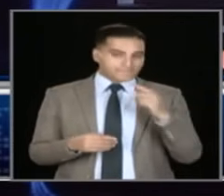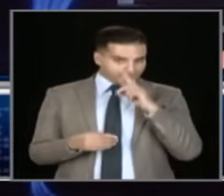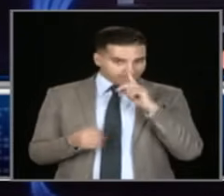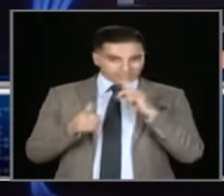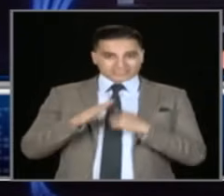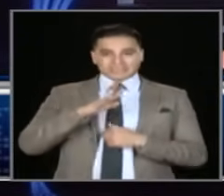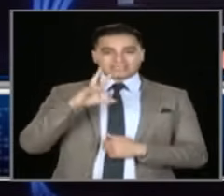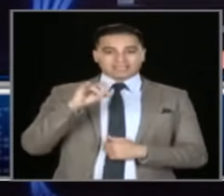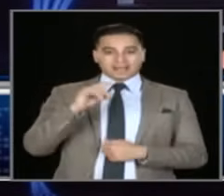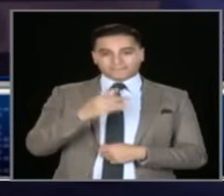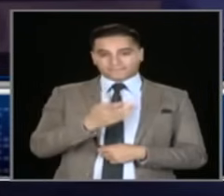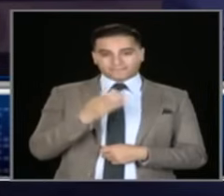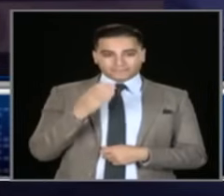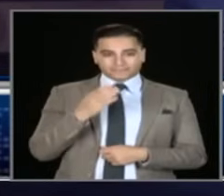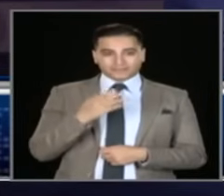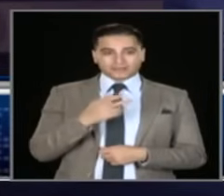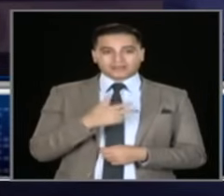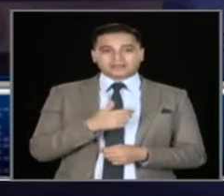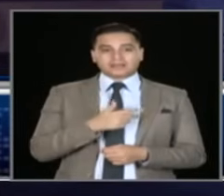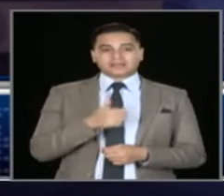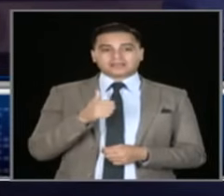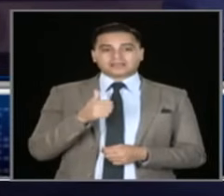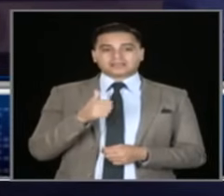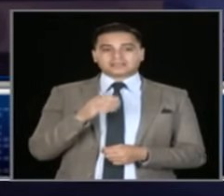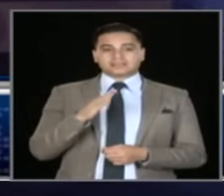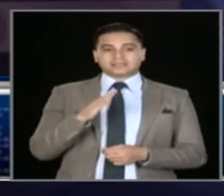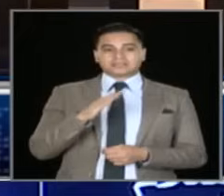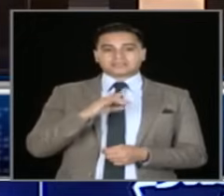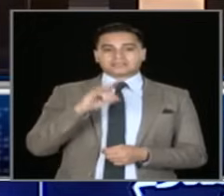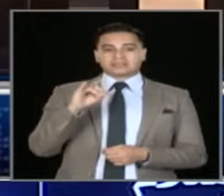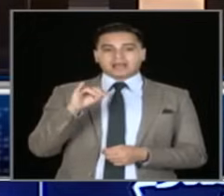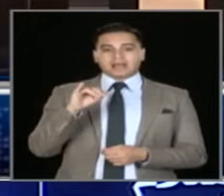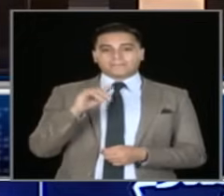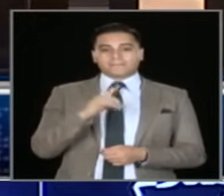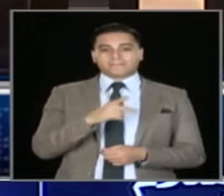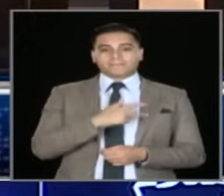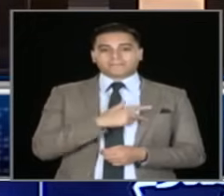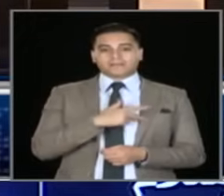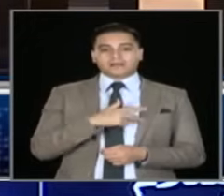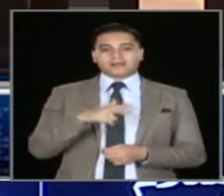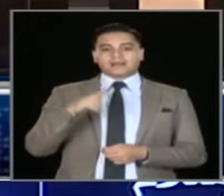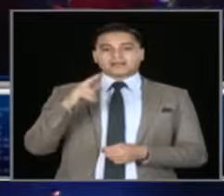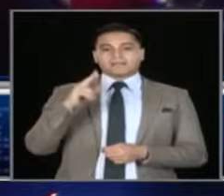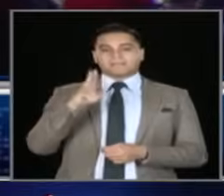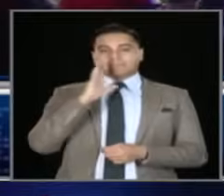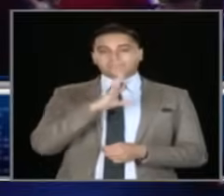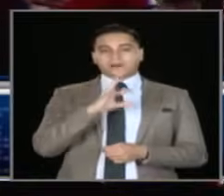إسلام. السيليكون. السيليكون لا مش السيليكون. إجابة